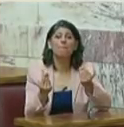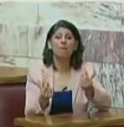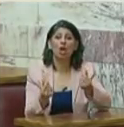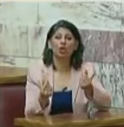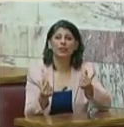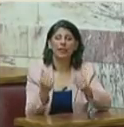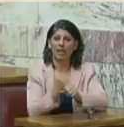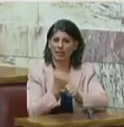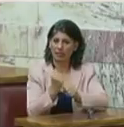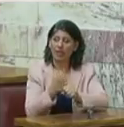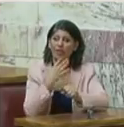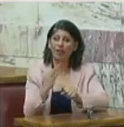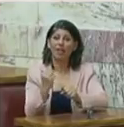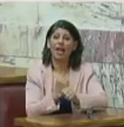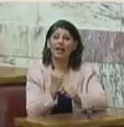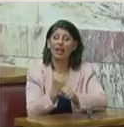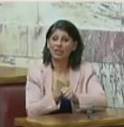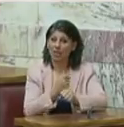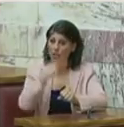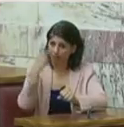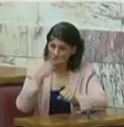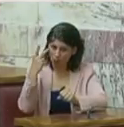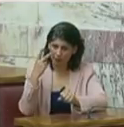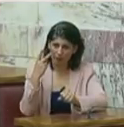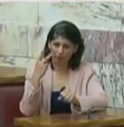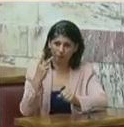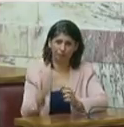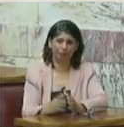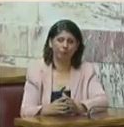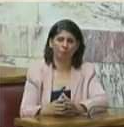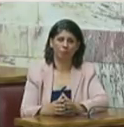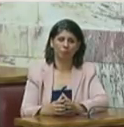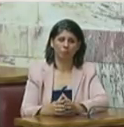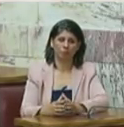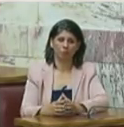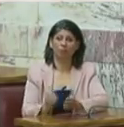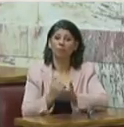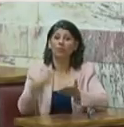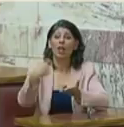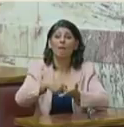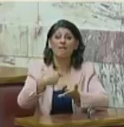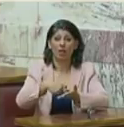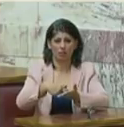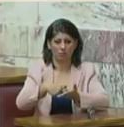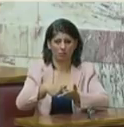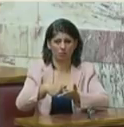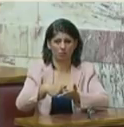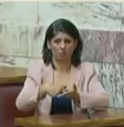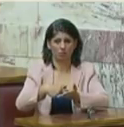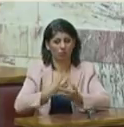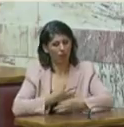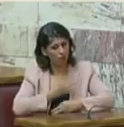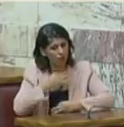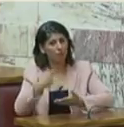εργασίας, δηλαδή των εργασιακών δικαιωμάτων και των αμοιβών, των αξιοπρεπών